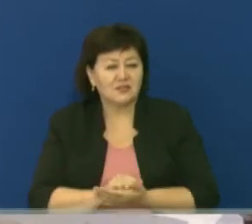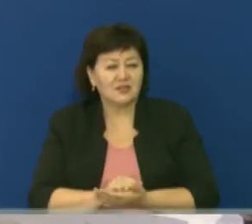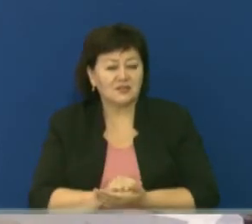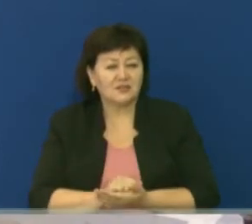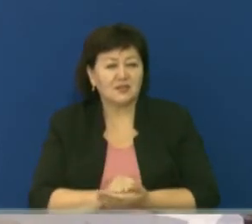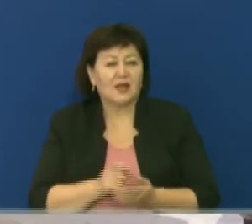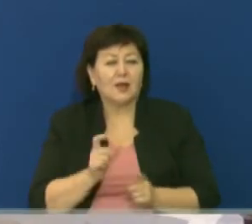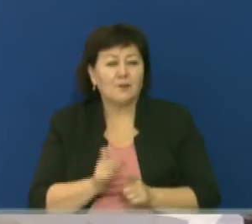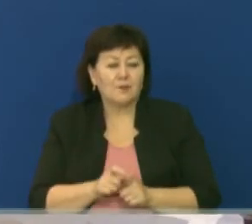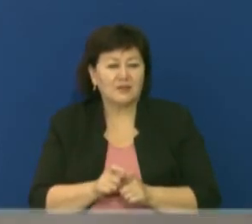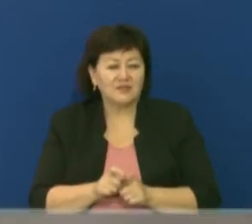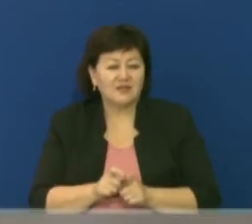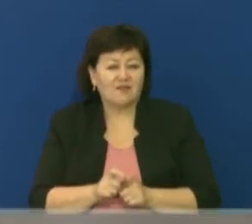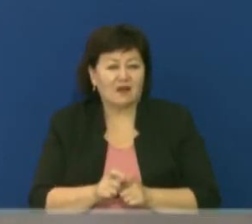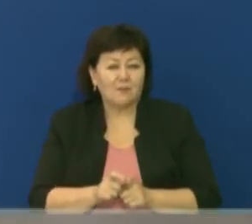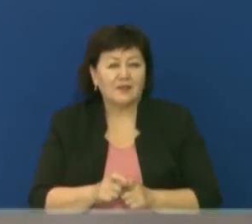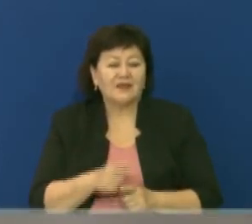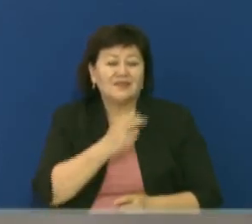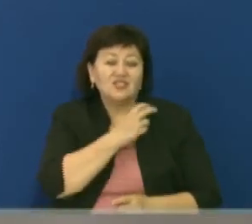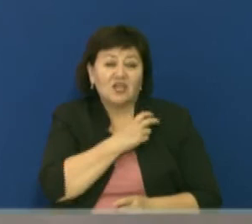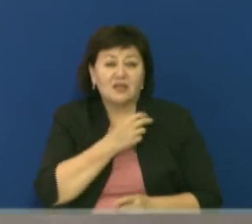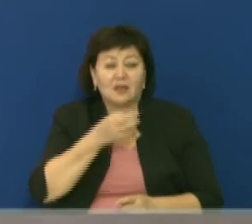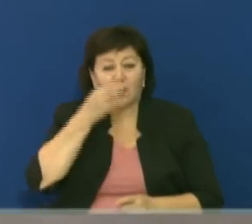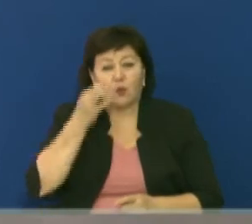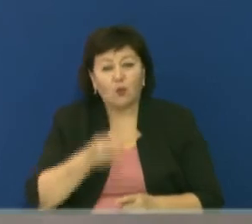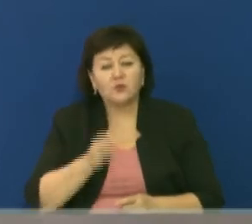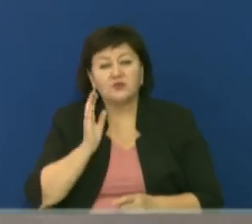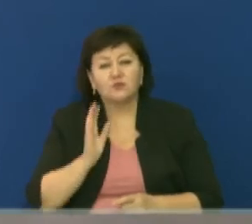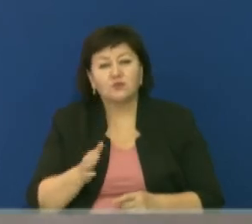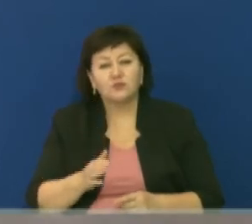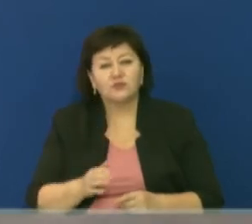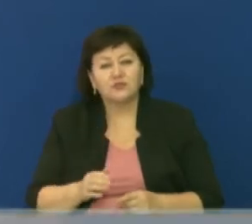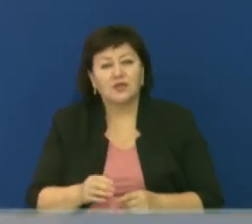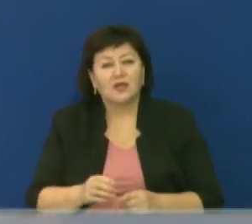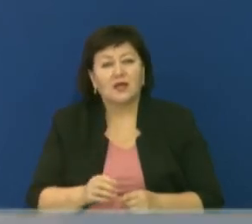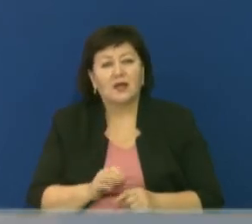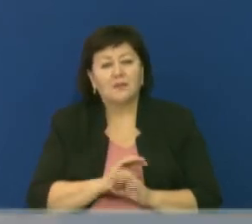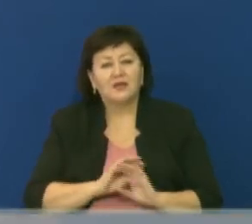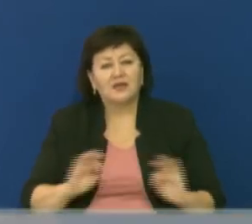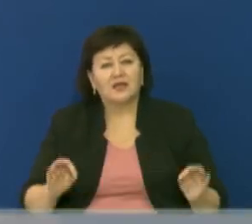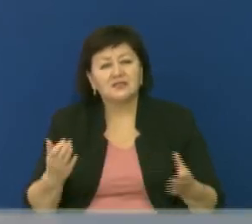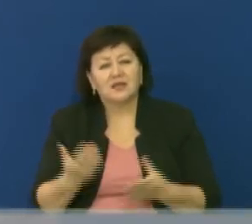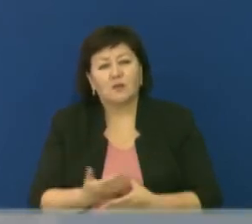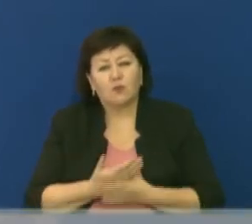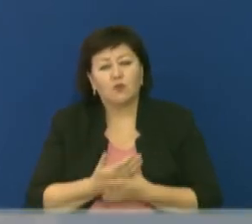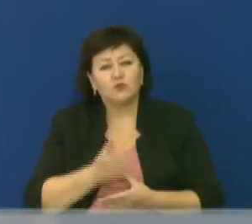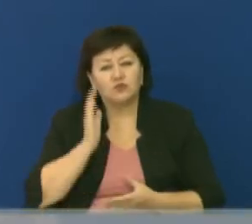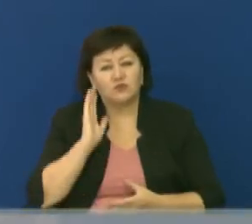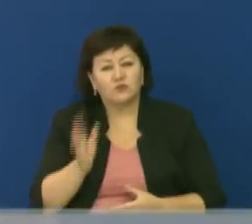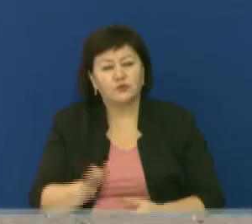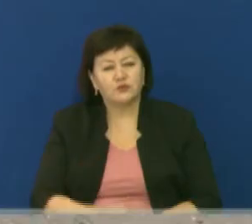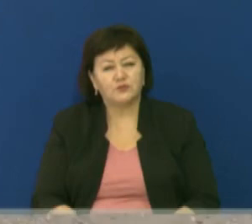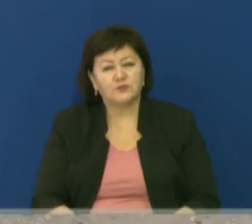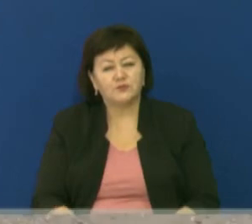части, полученный курсантами опыт станет для них отличным фундаментом для дальнейшей службы в рядах казахстанских вооруженных